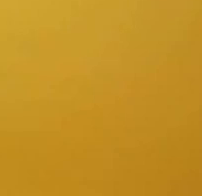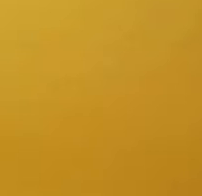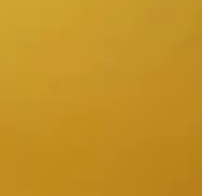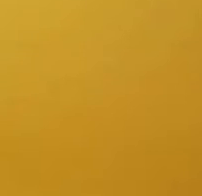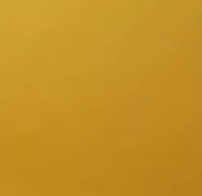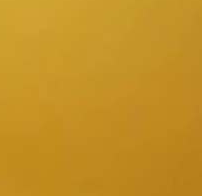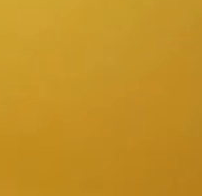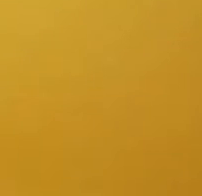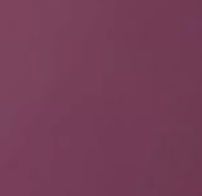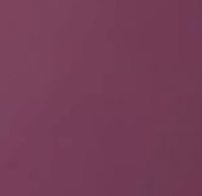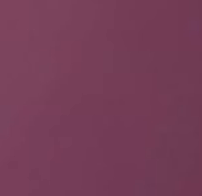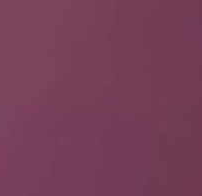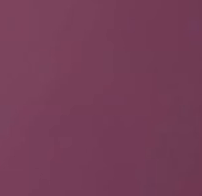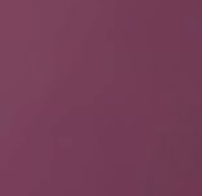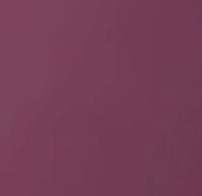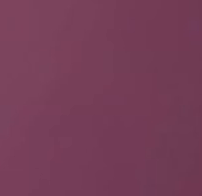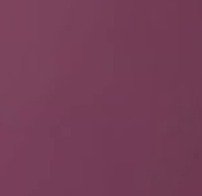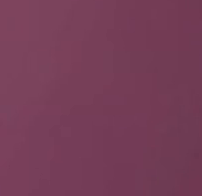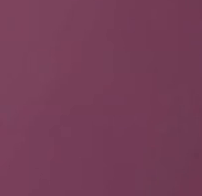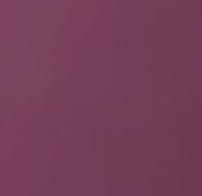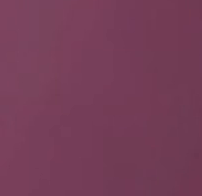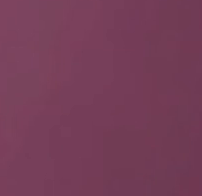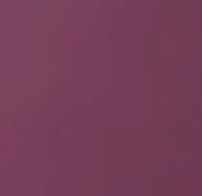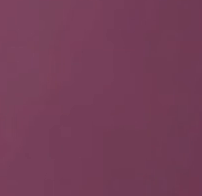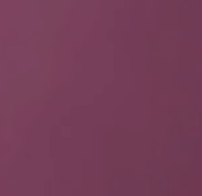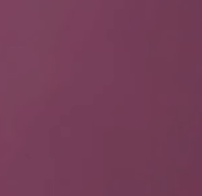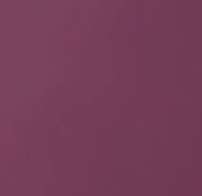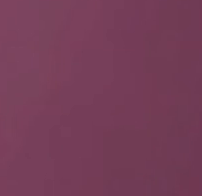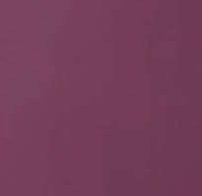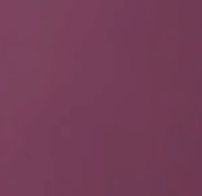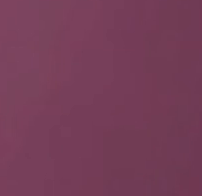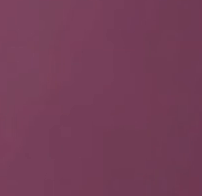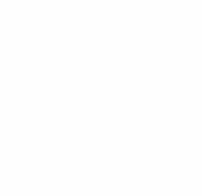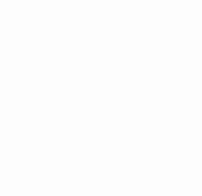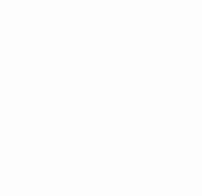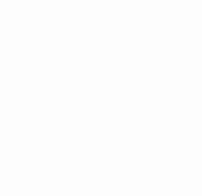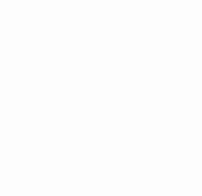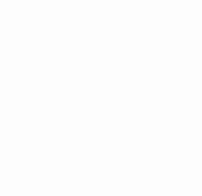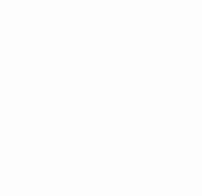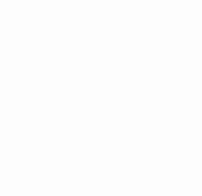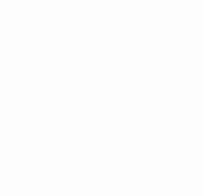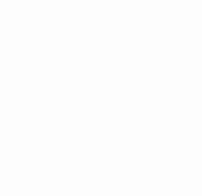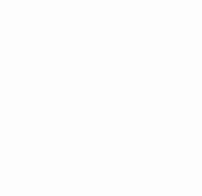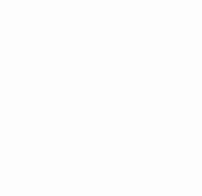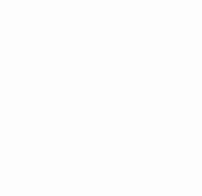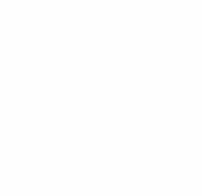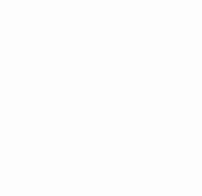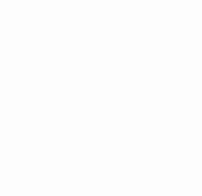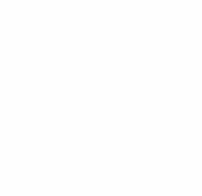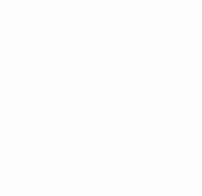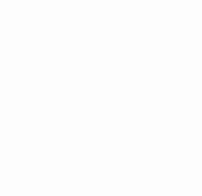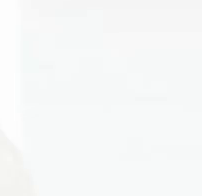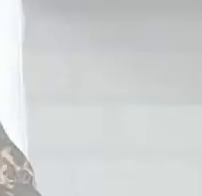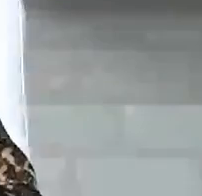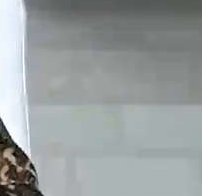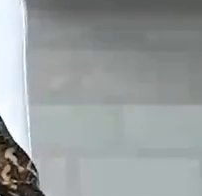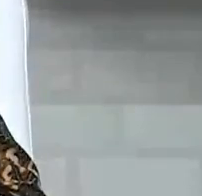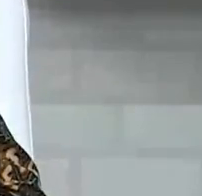selalu pakai maskermu. Kombinasi pembelajaran berkualitas yang aman juga nyaman bikin orang tua makin tenang.